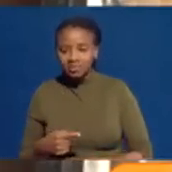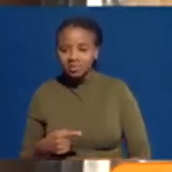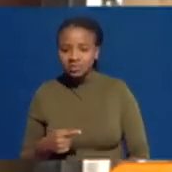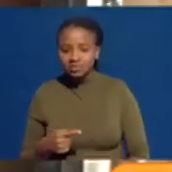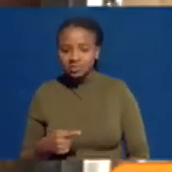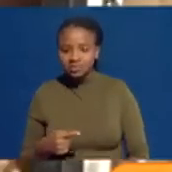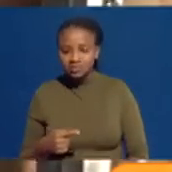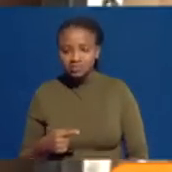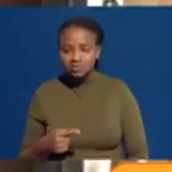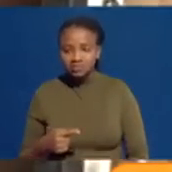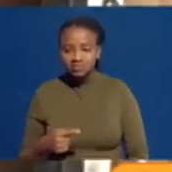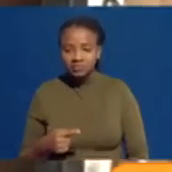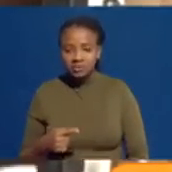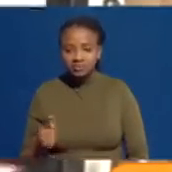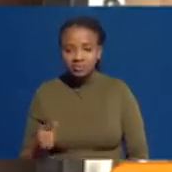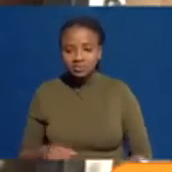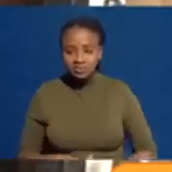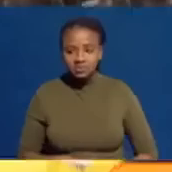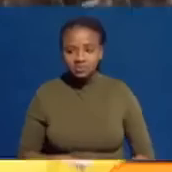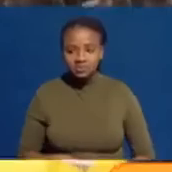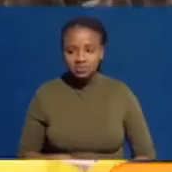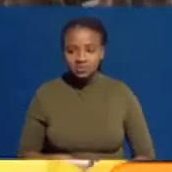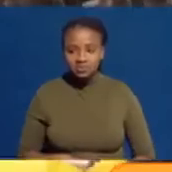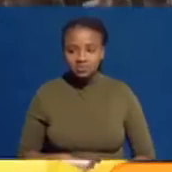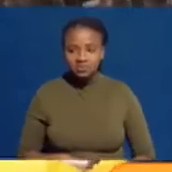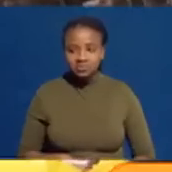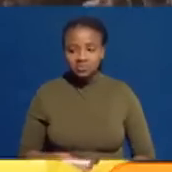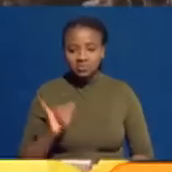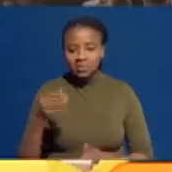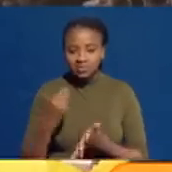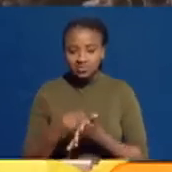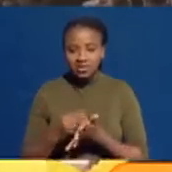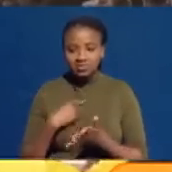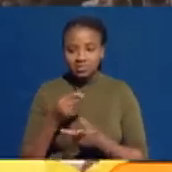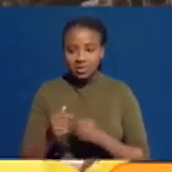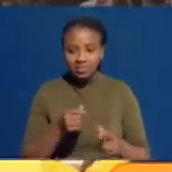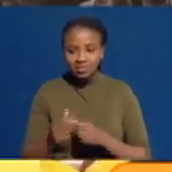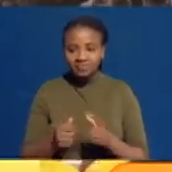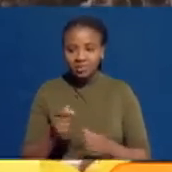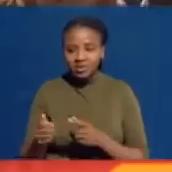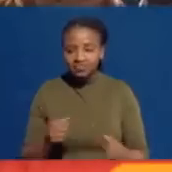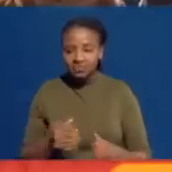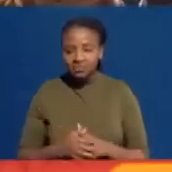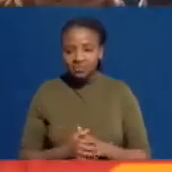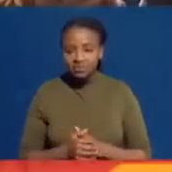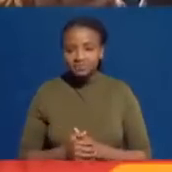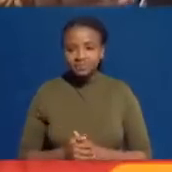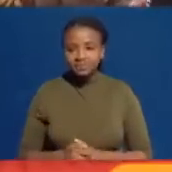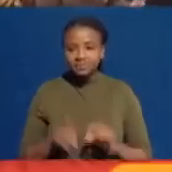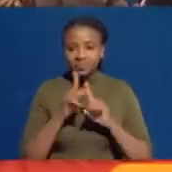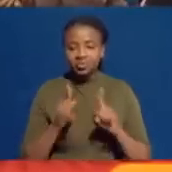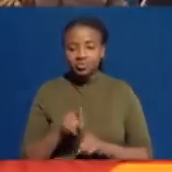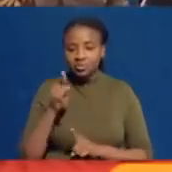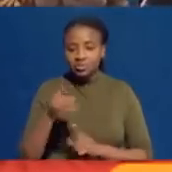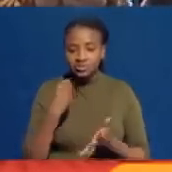440. Hiyo ndio nilitoa, nikanunua rangi. Hazina hiyo inayotarajiwa kugharimu shilingi bilioni 50 ilikuwa mojawapo